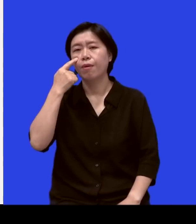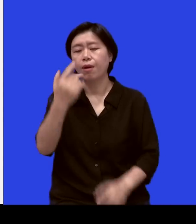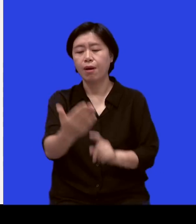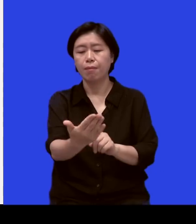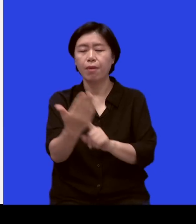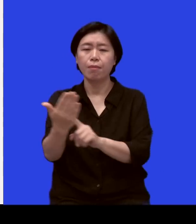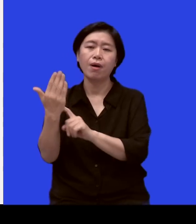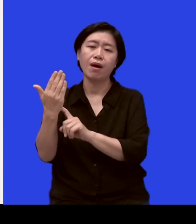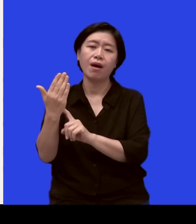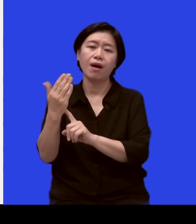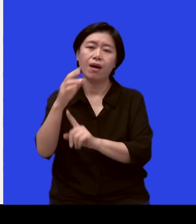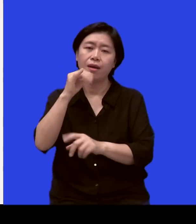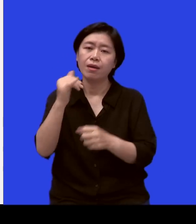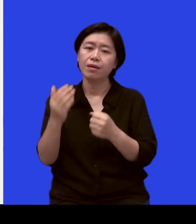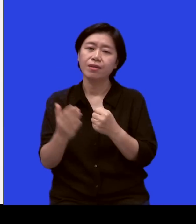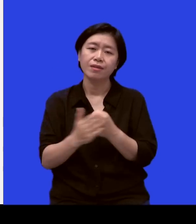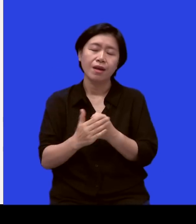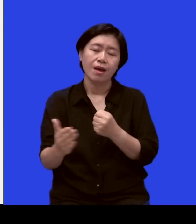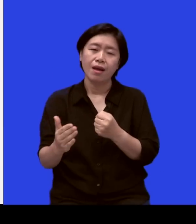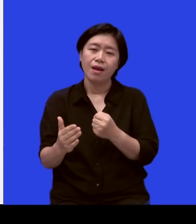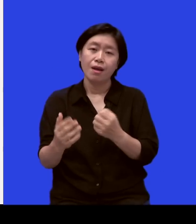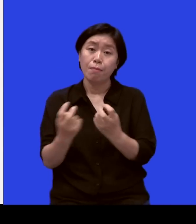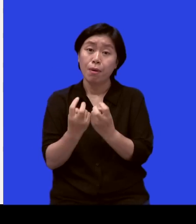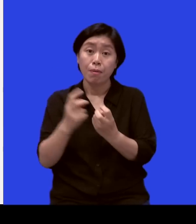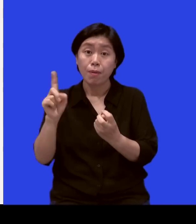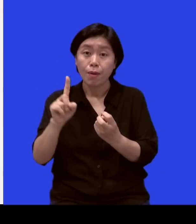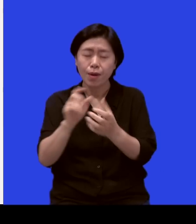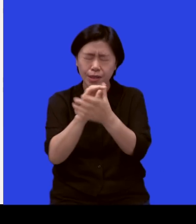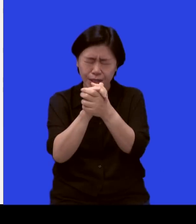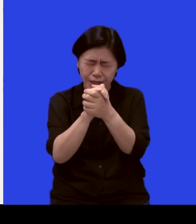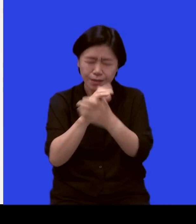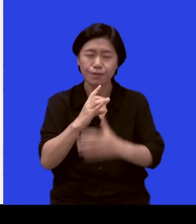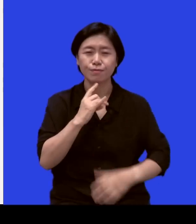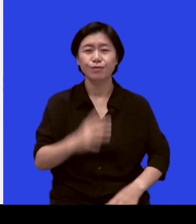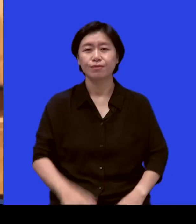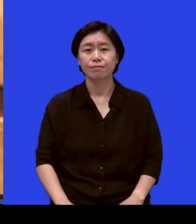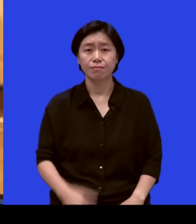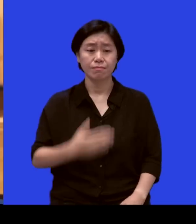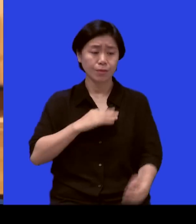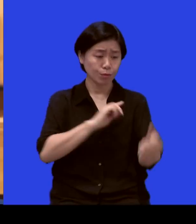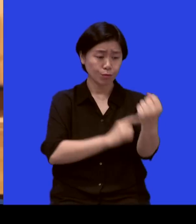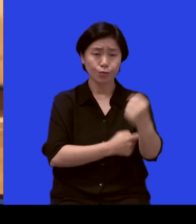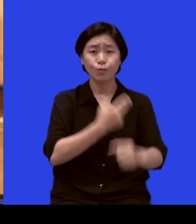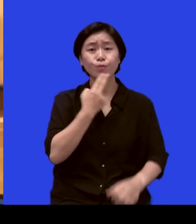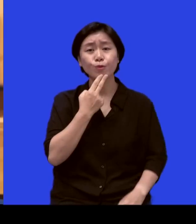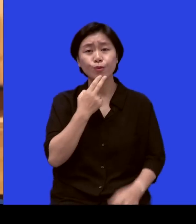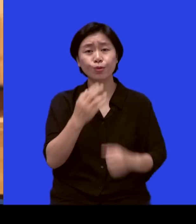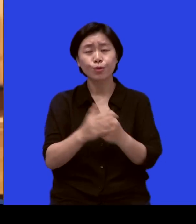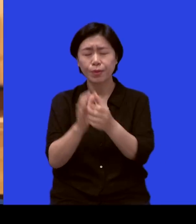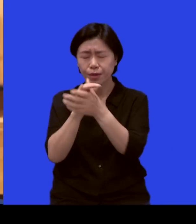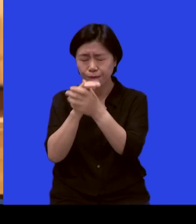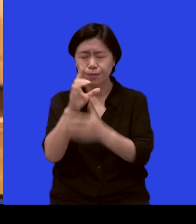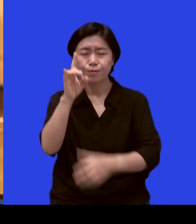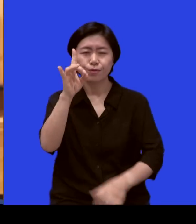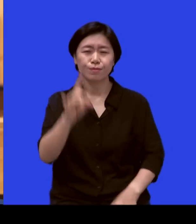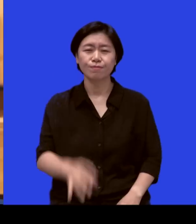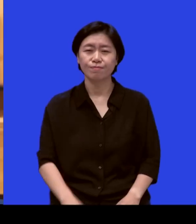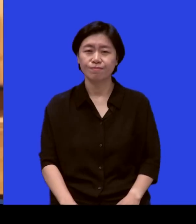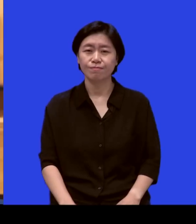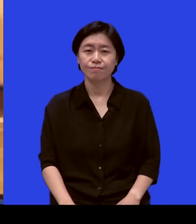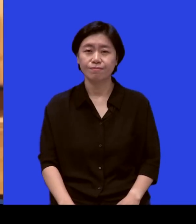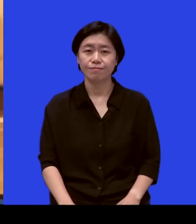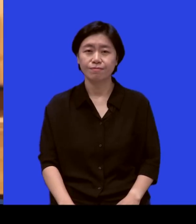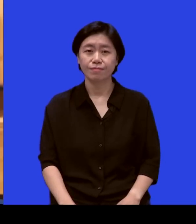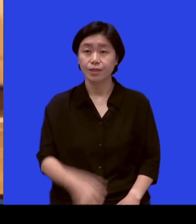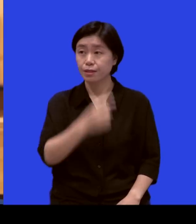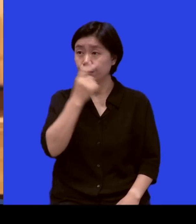이제 사로잡혀가지고 할 수 있는 길은 기도밖에 없더라고. 왜냐하면 능력이 없잖아요. 예. 그걸 보여주셨는데 이걸